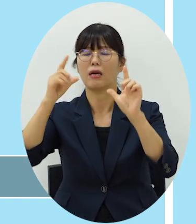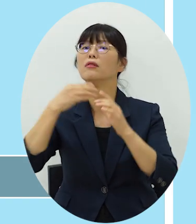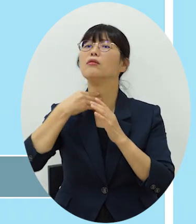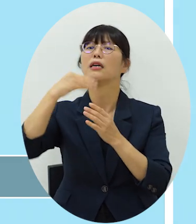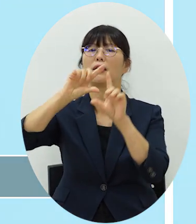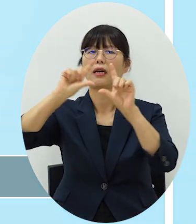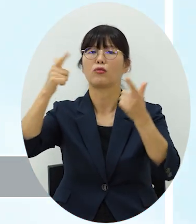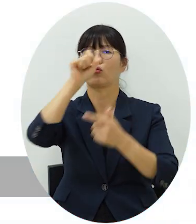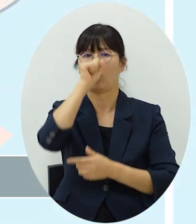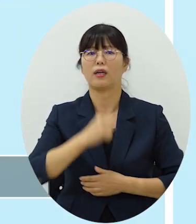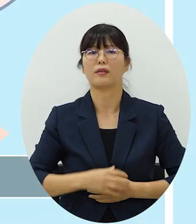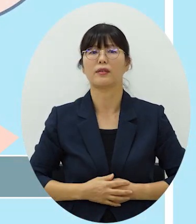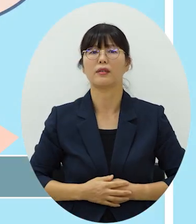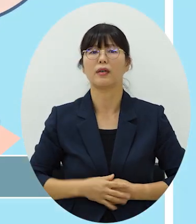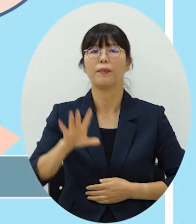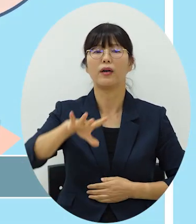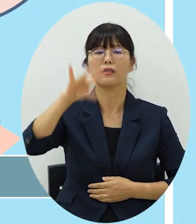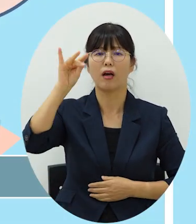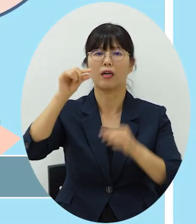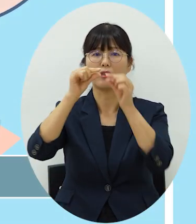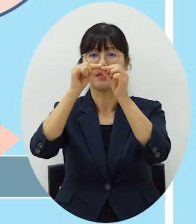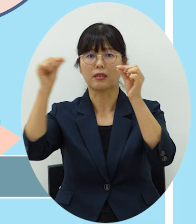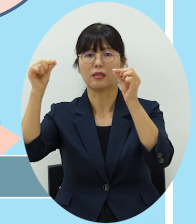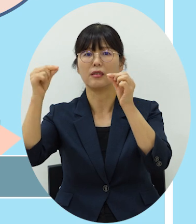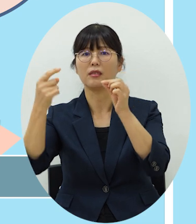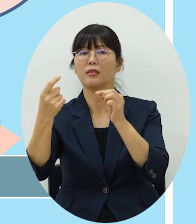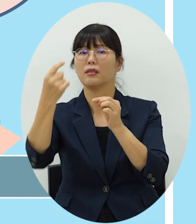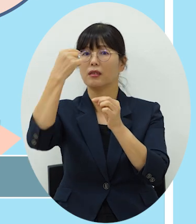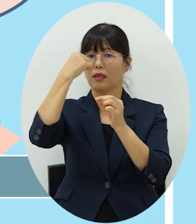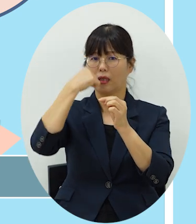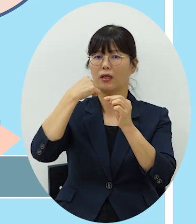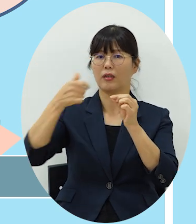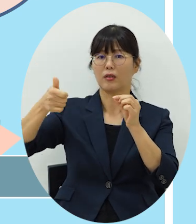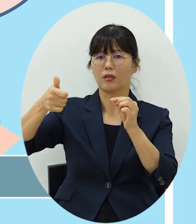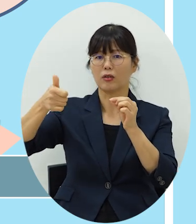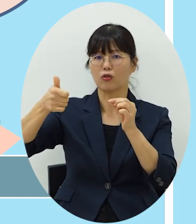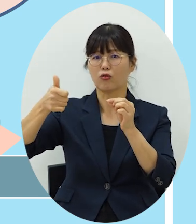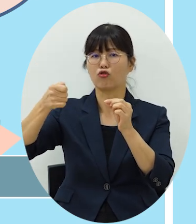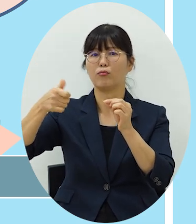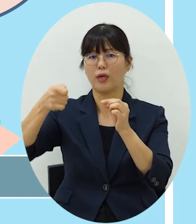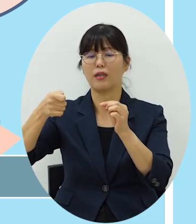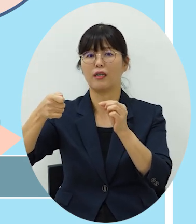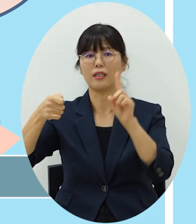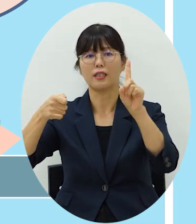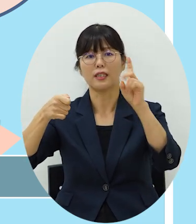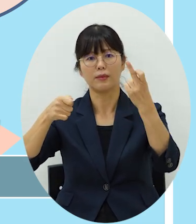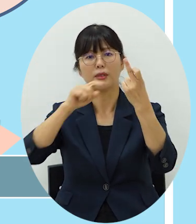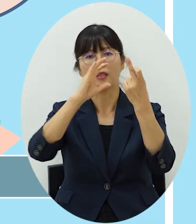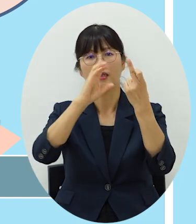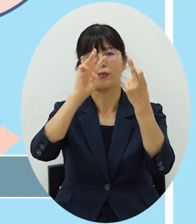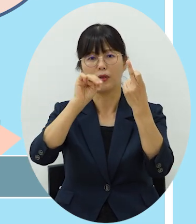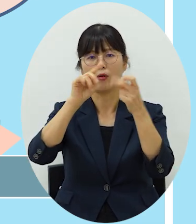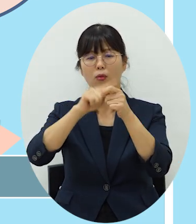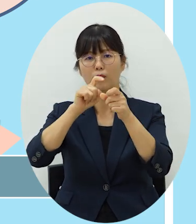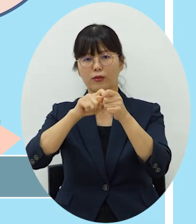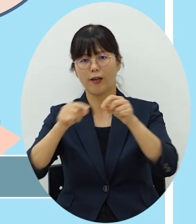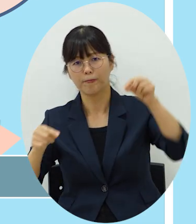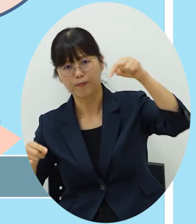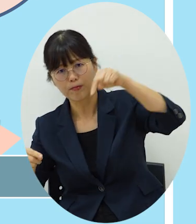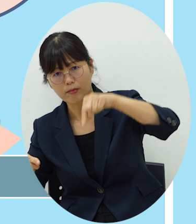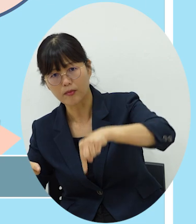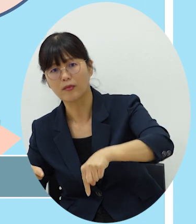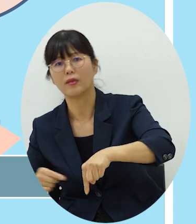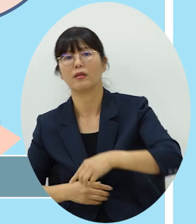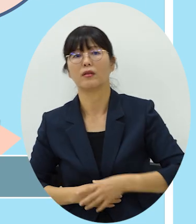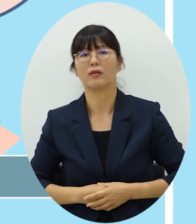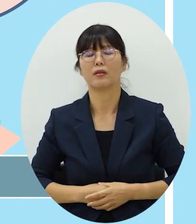않도록 주의합니다. 먼저 카테터의 압력 밸브 구멍을 막지 않은 채로 약 10cm를 목적지까지